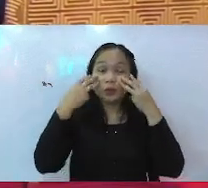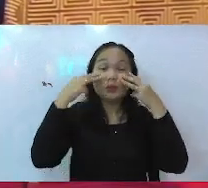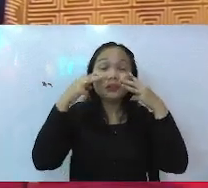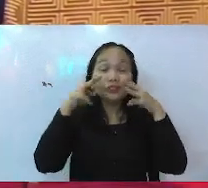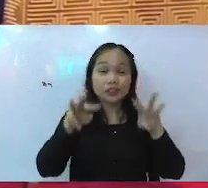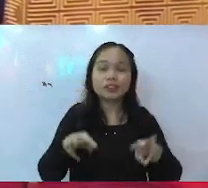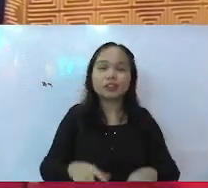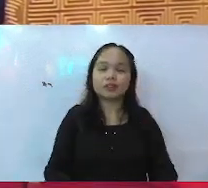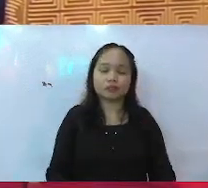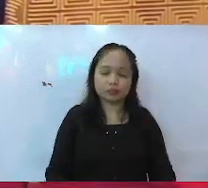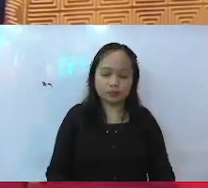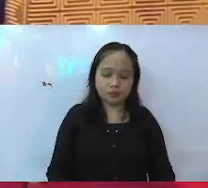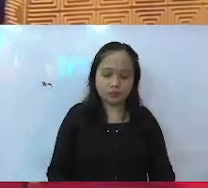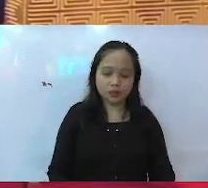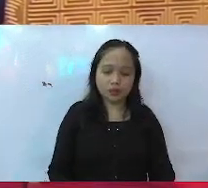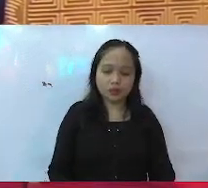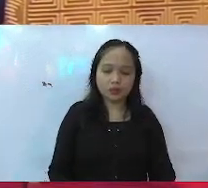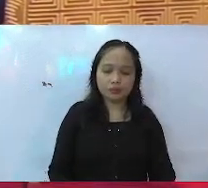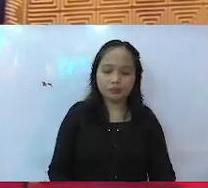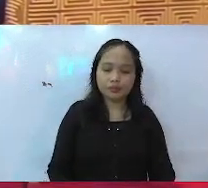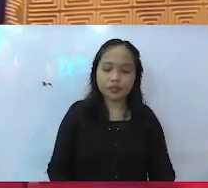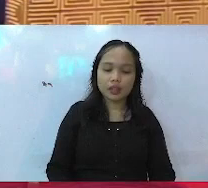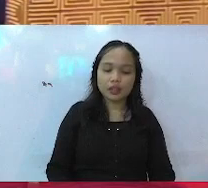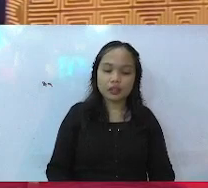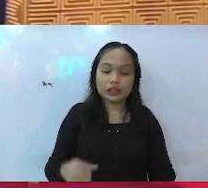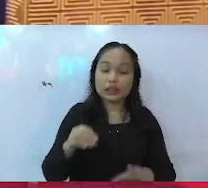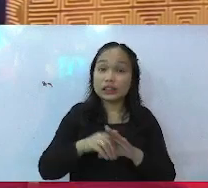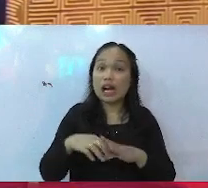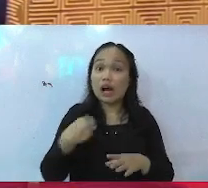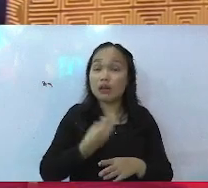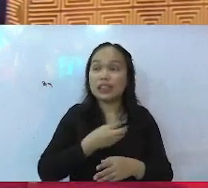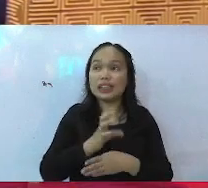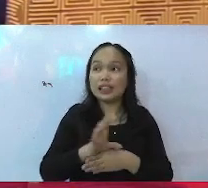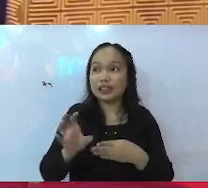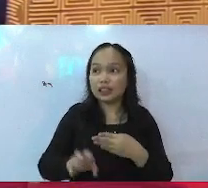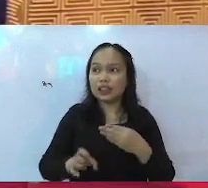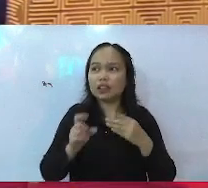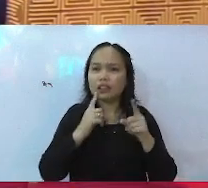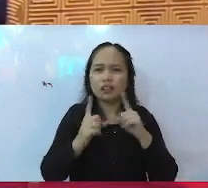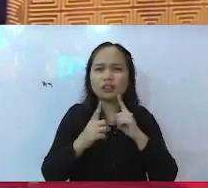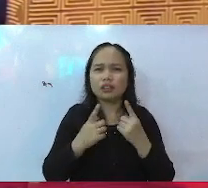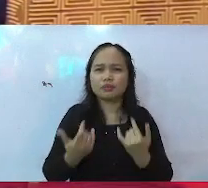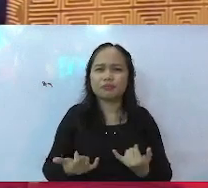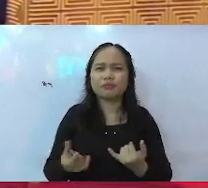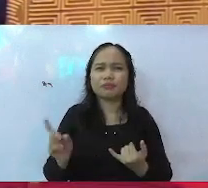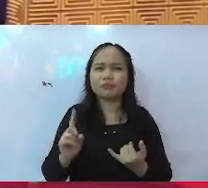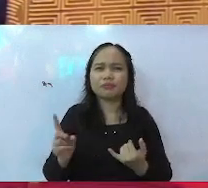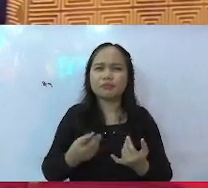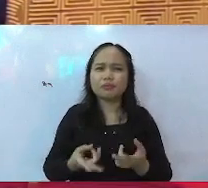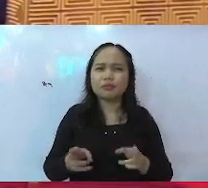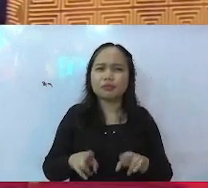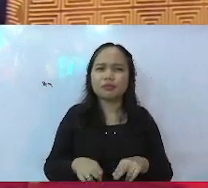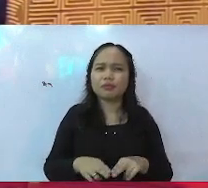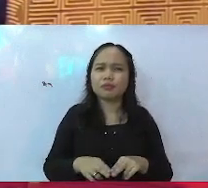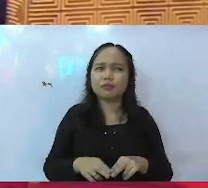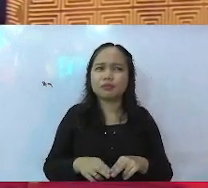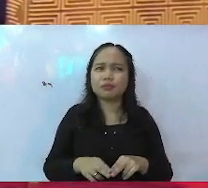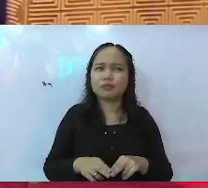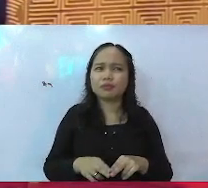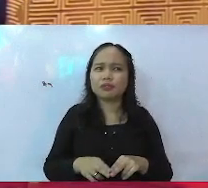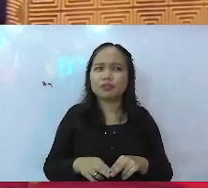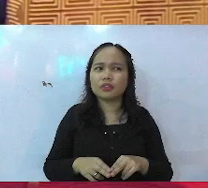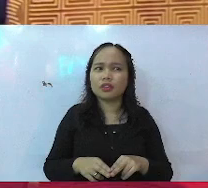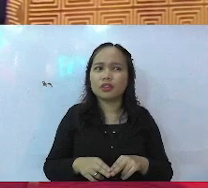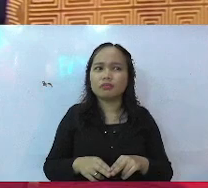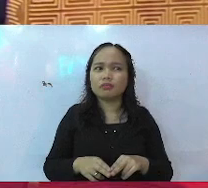dali sa pagtatapos ng topic natin na ito sir cho sir Tom ah lalabas Alam mo kung ano yung